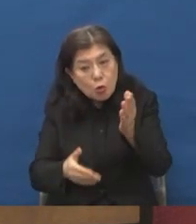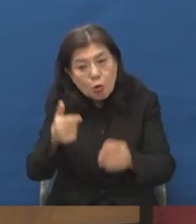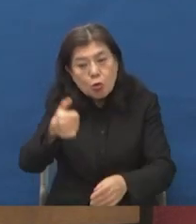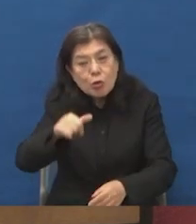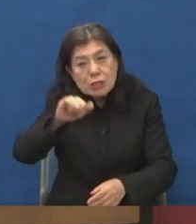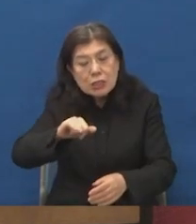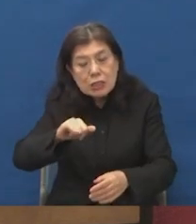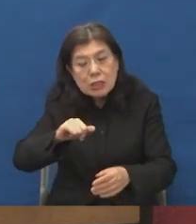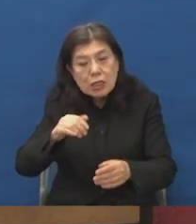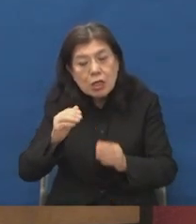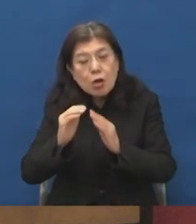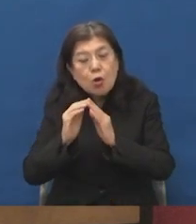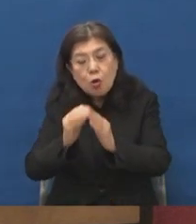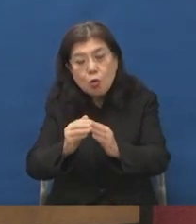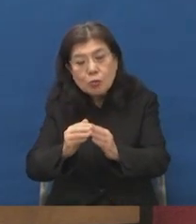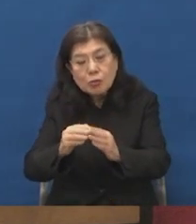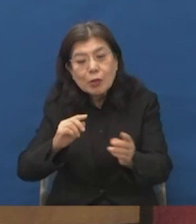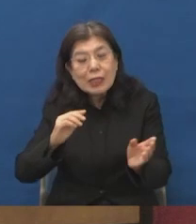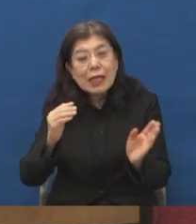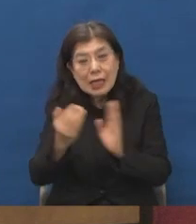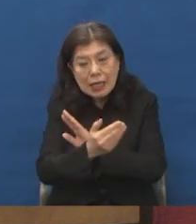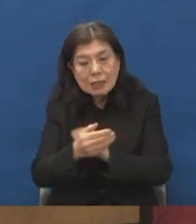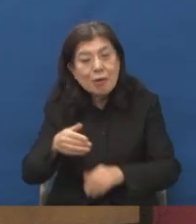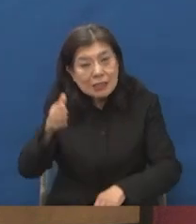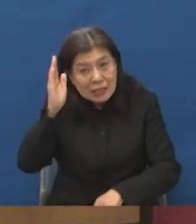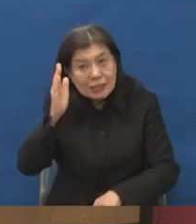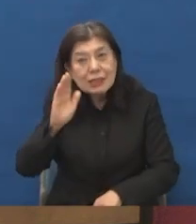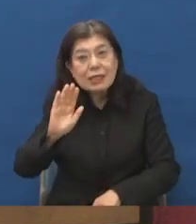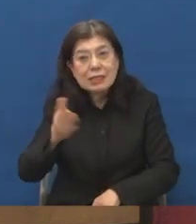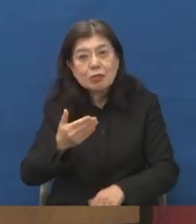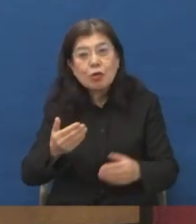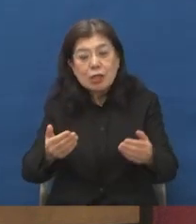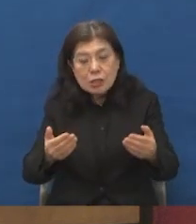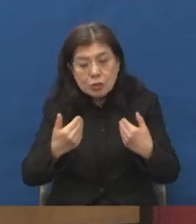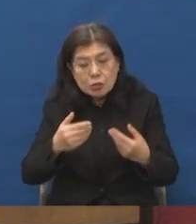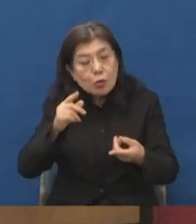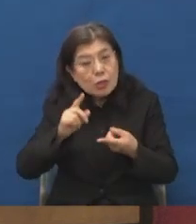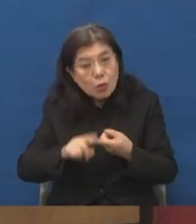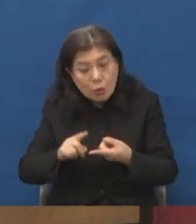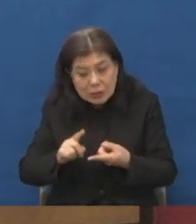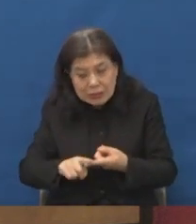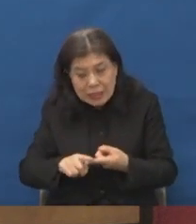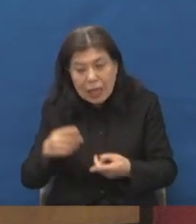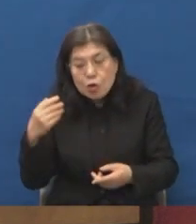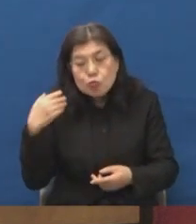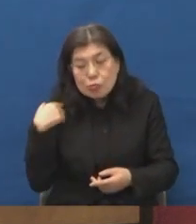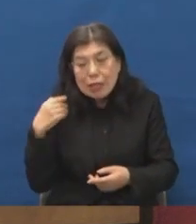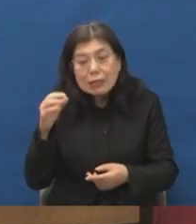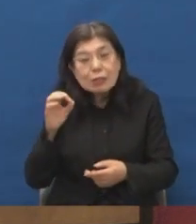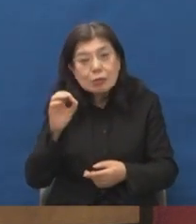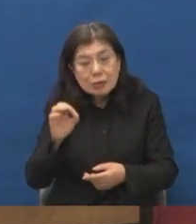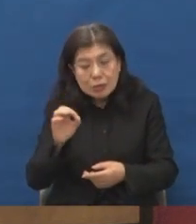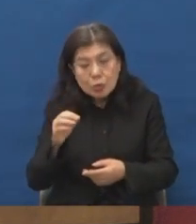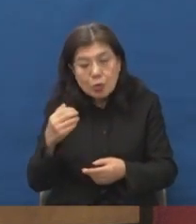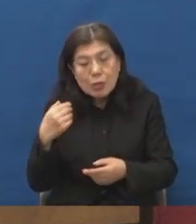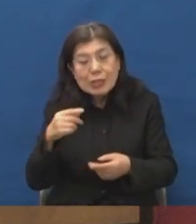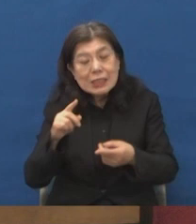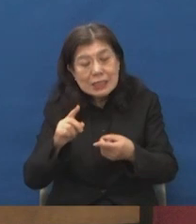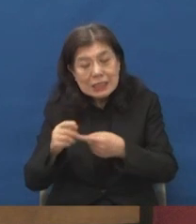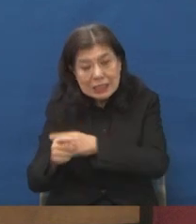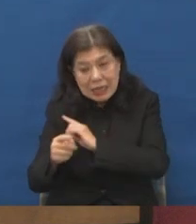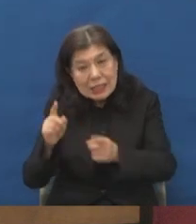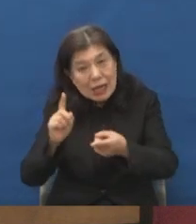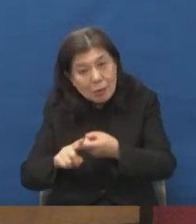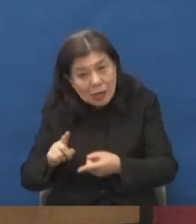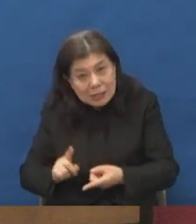には賛成いたしますが、必要に応じて、負担能力に応じての利用料で1人部屋に入所できるよう、